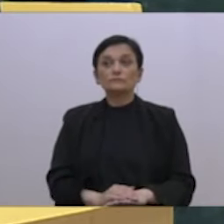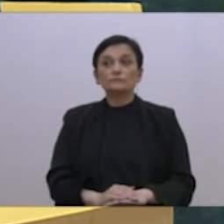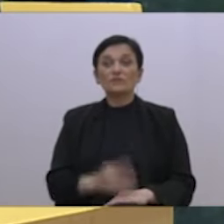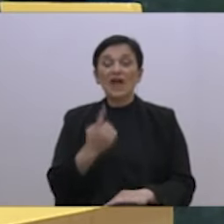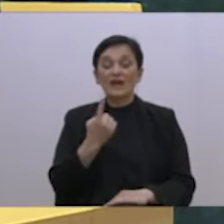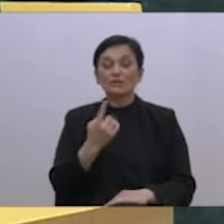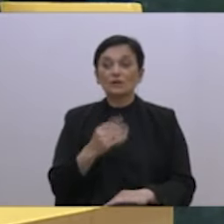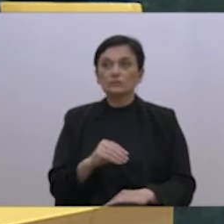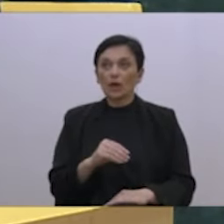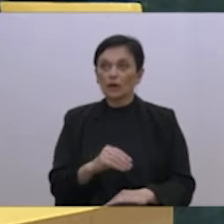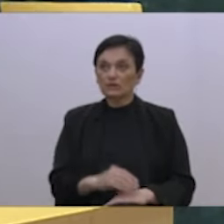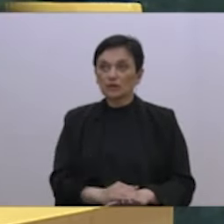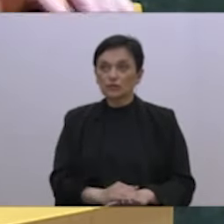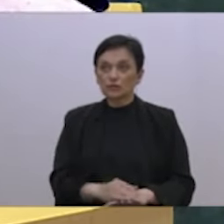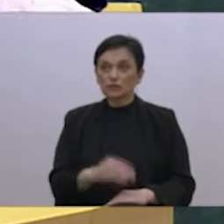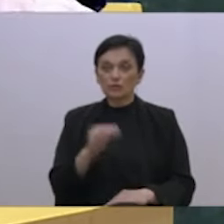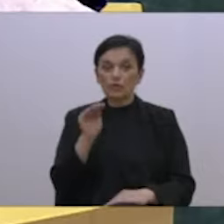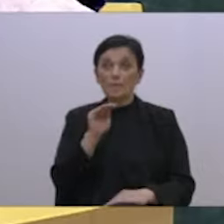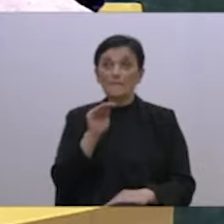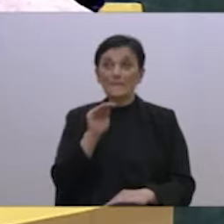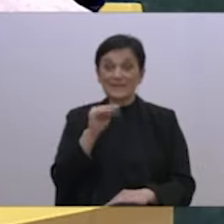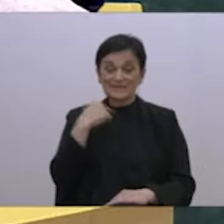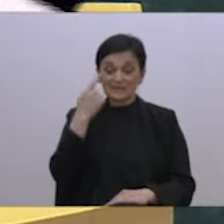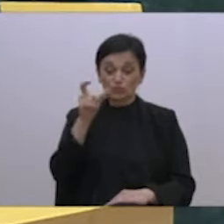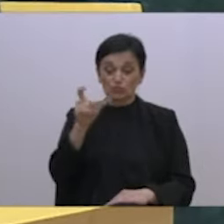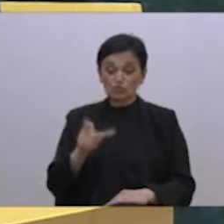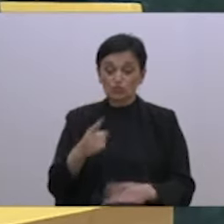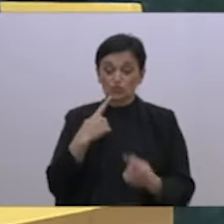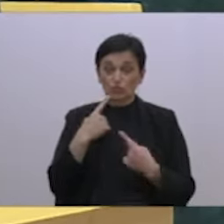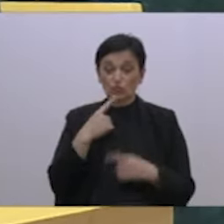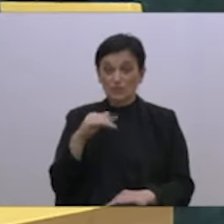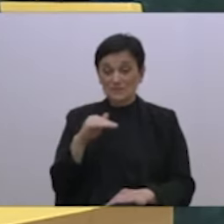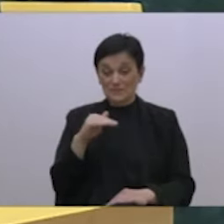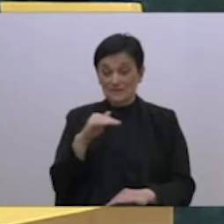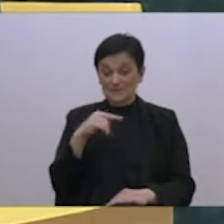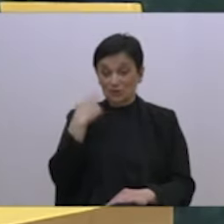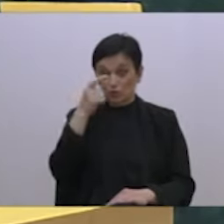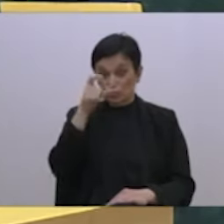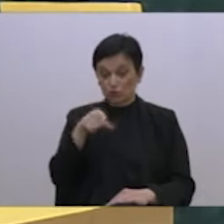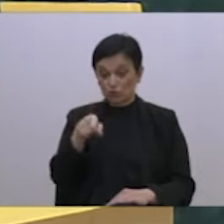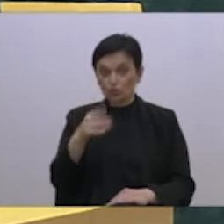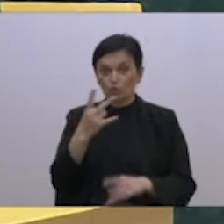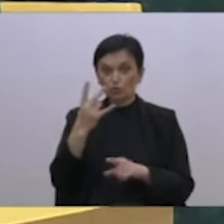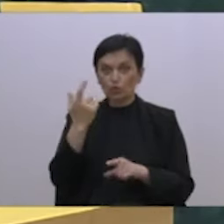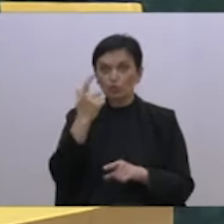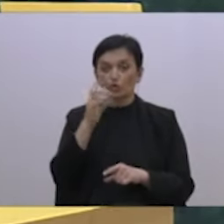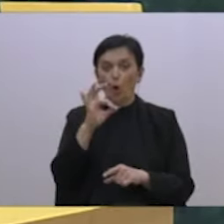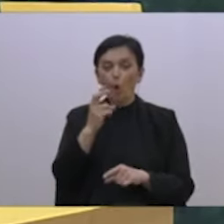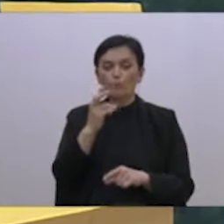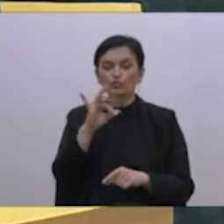ერთი წუთით ხო აქ ფიზიკურ პირზეა საუბარი ანუ ფიზიკური პირი უნდა ფლობდეს